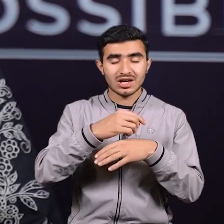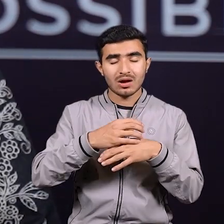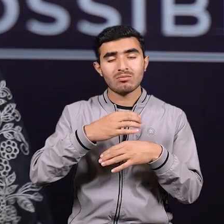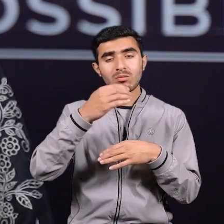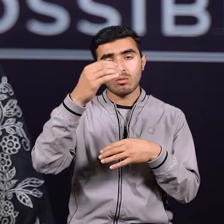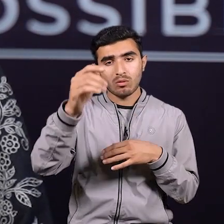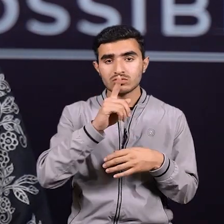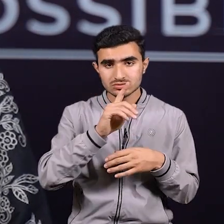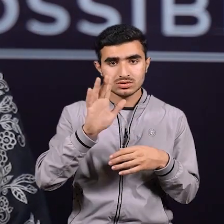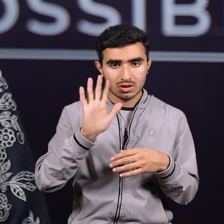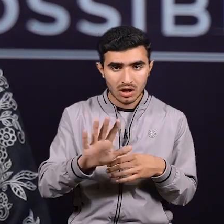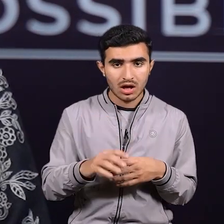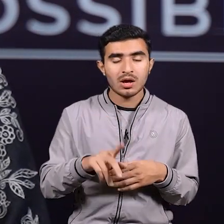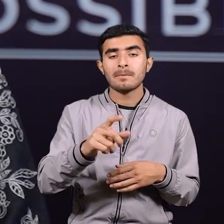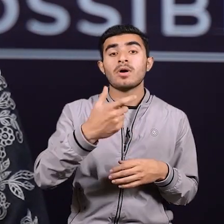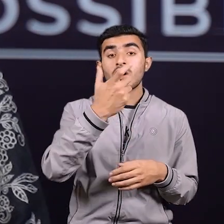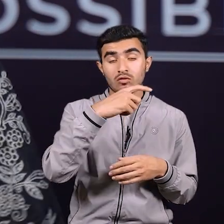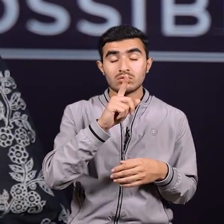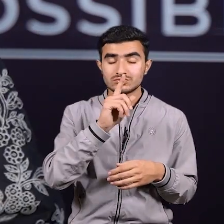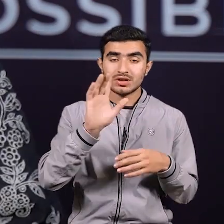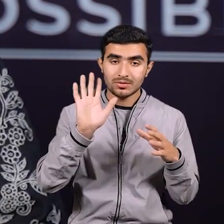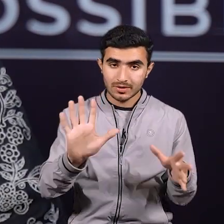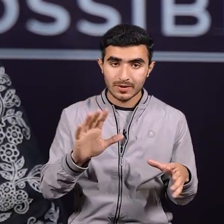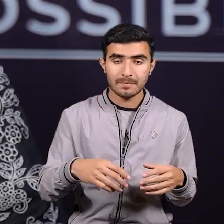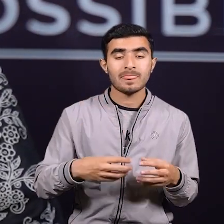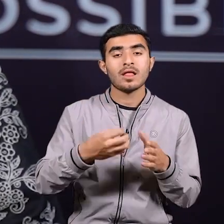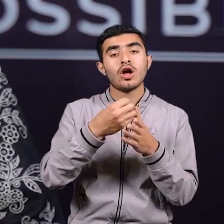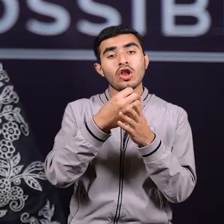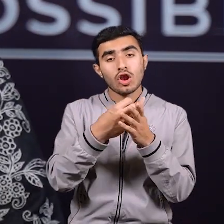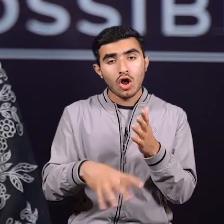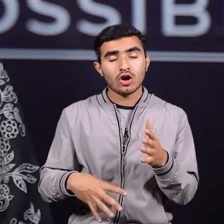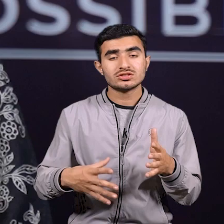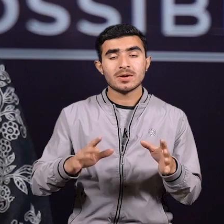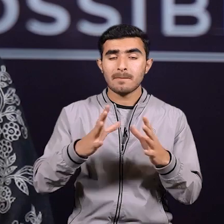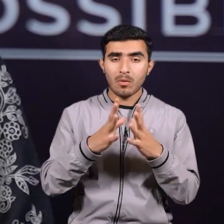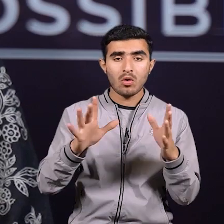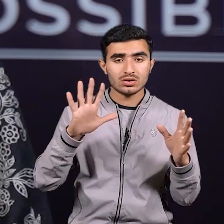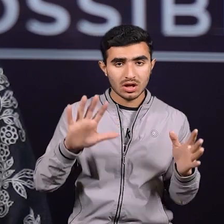रोना भी आएगा, loss of motivation भी होएगी,